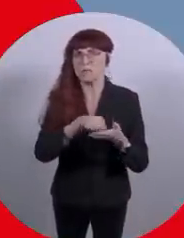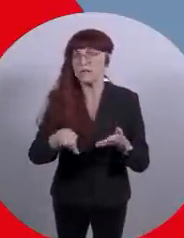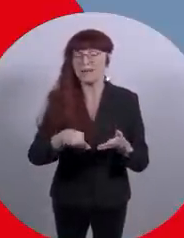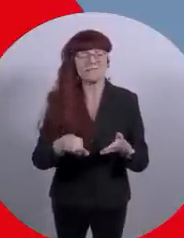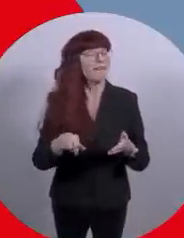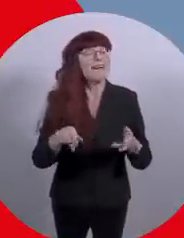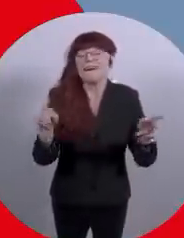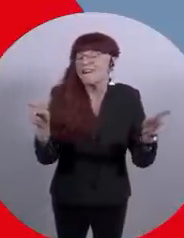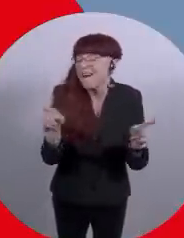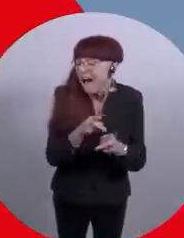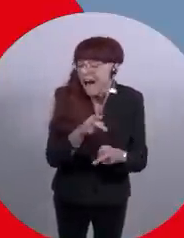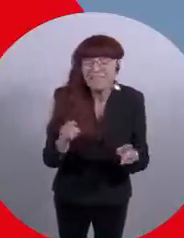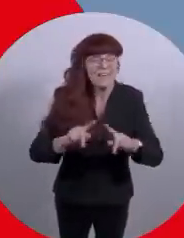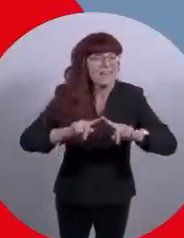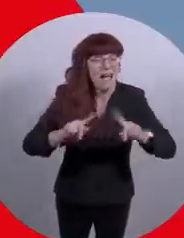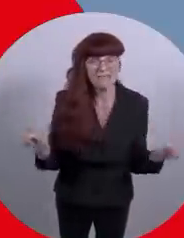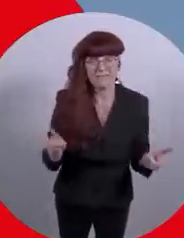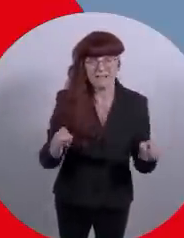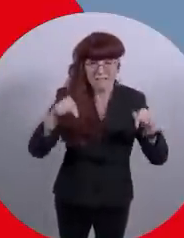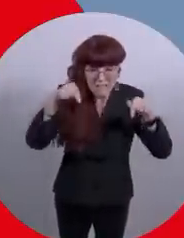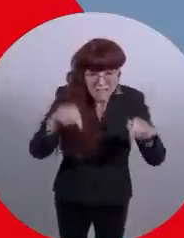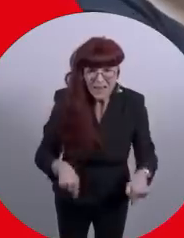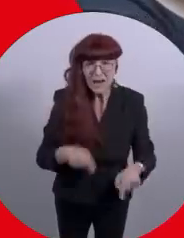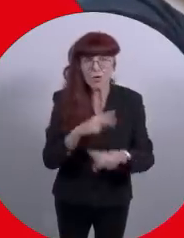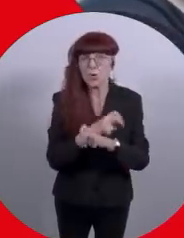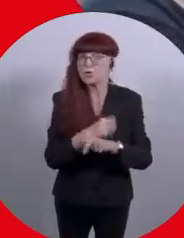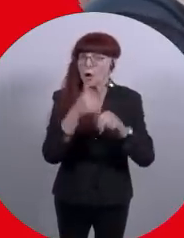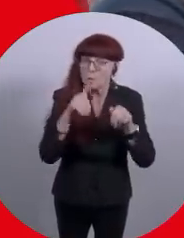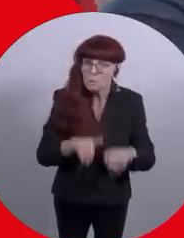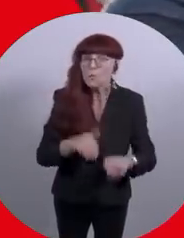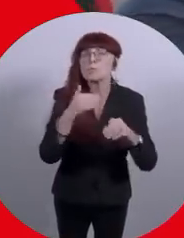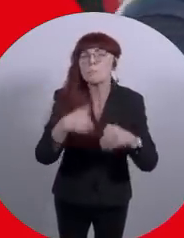mehr Gerechtigkeit in diesem Land einzuführen